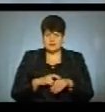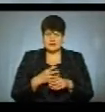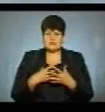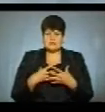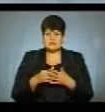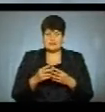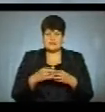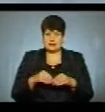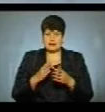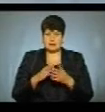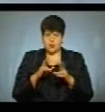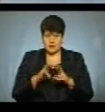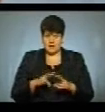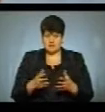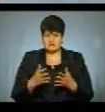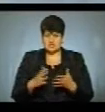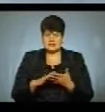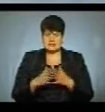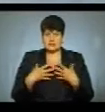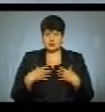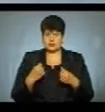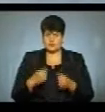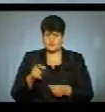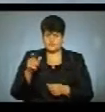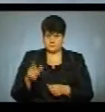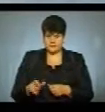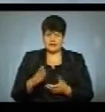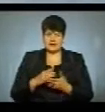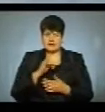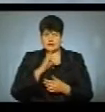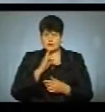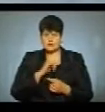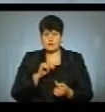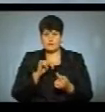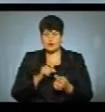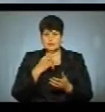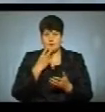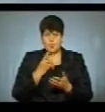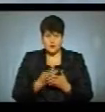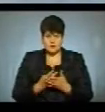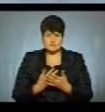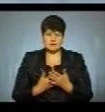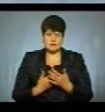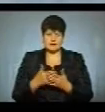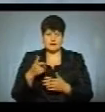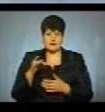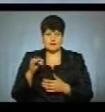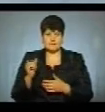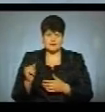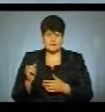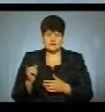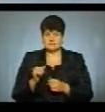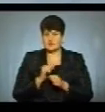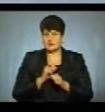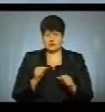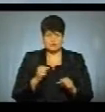оглянути, визначити стан здоров'я пацієнта, тому що є тимчасові протипокази, тобто, наприклад, гострі захворювання вже не можна